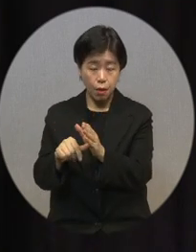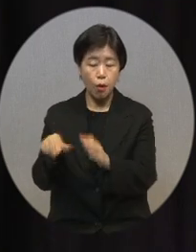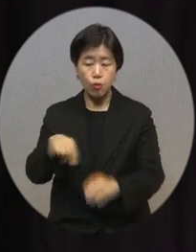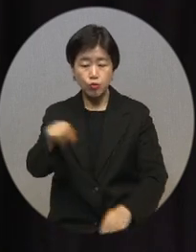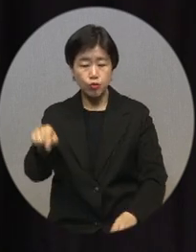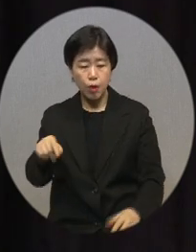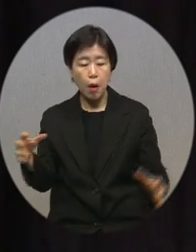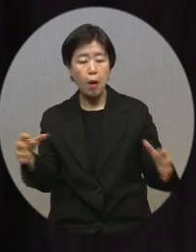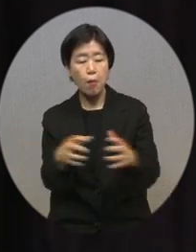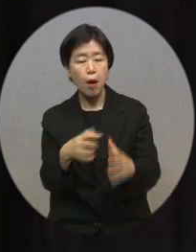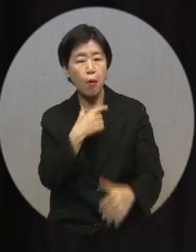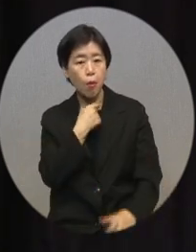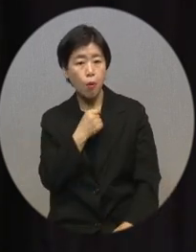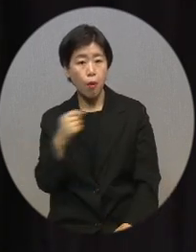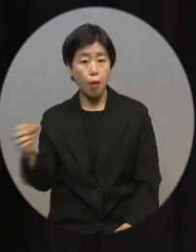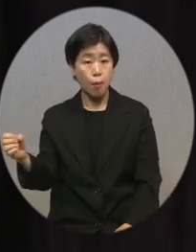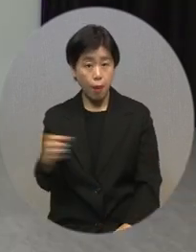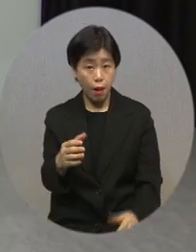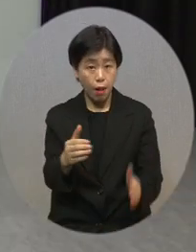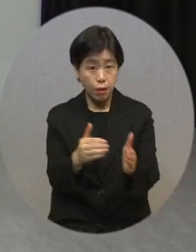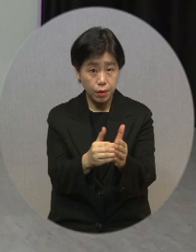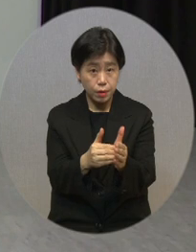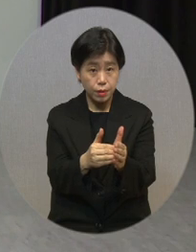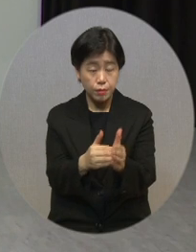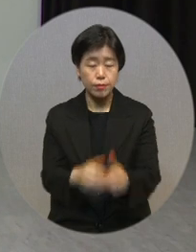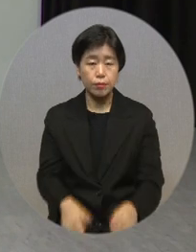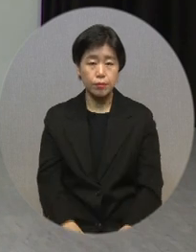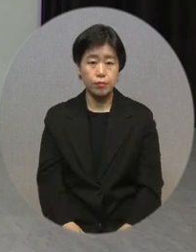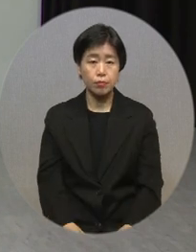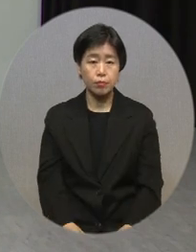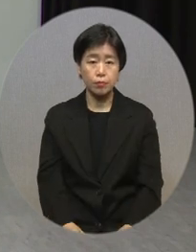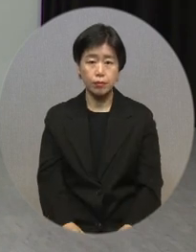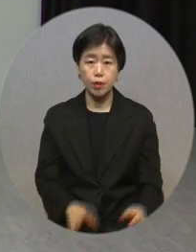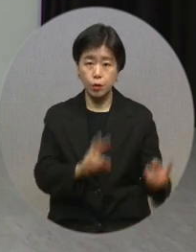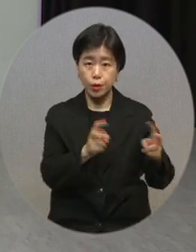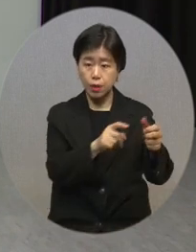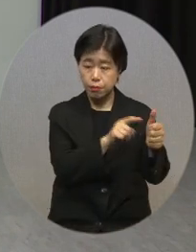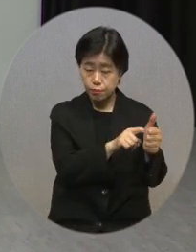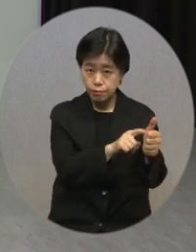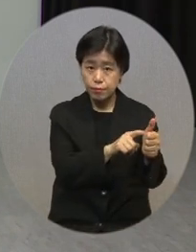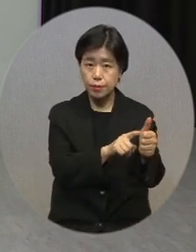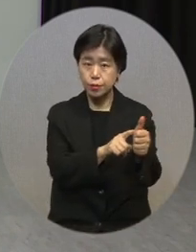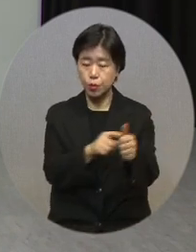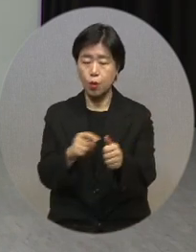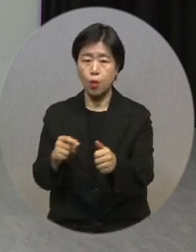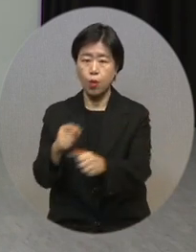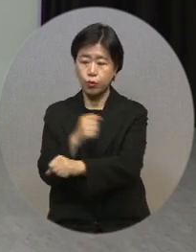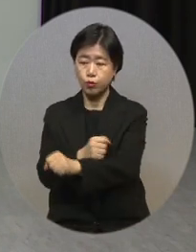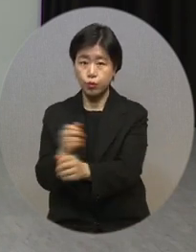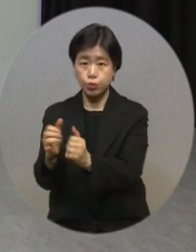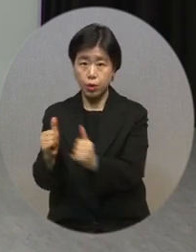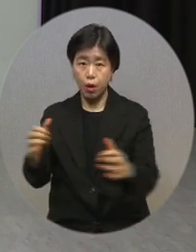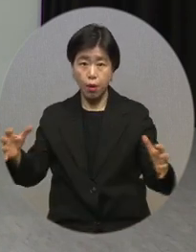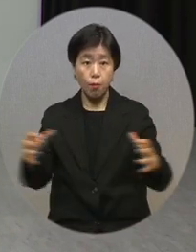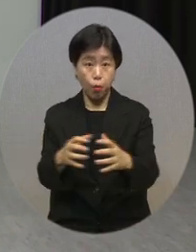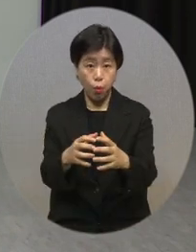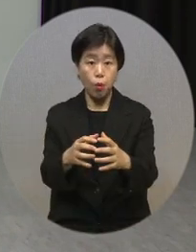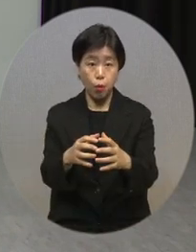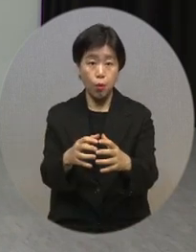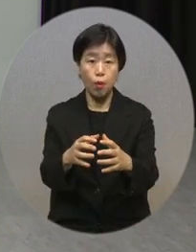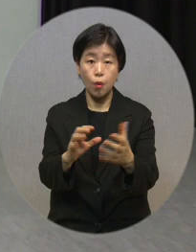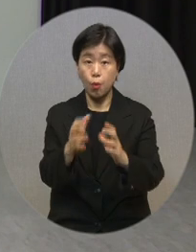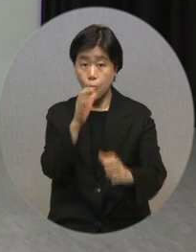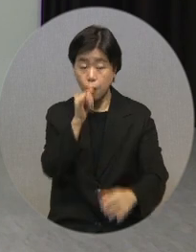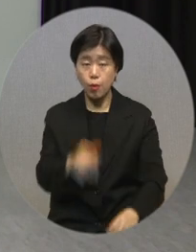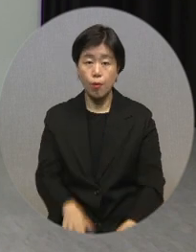6일에 노사정 대표가 한 자리에 모이는 그 경제사회노동위원회 본회의가 열렸죠. 네. 네. 그러니까 특히 노사정 선언문을